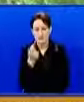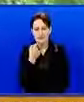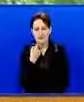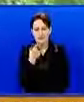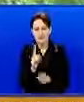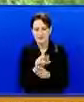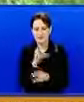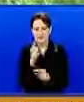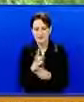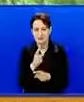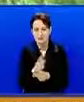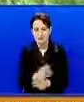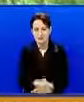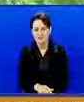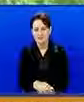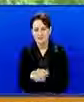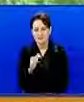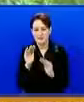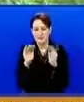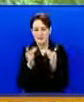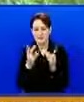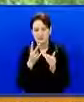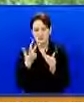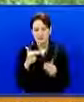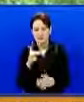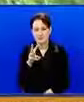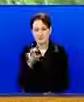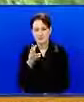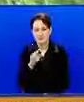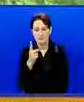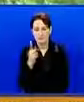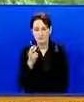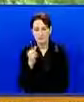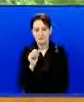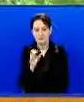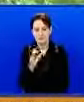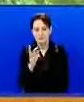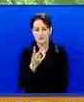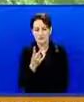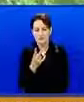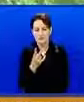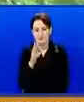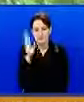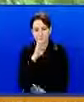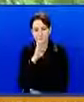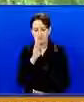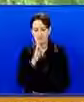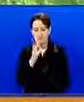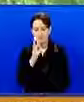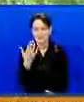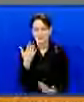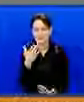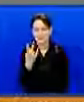кейін ләжі болса кем дегенде жарты сағат, бір сағат жаңағыдай саябақтарда демалу